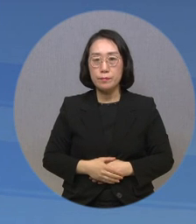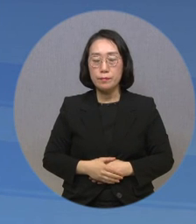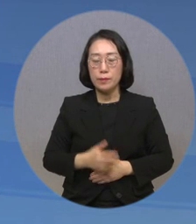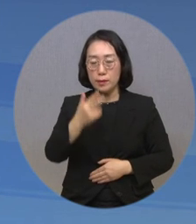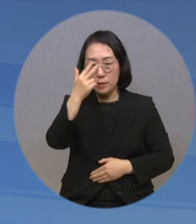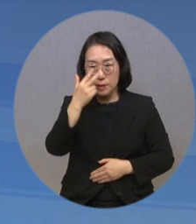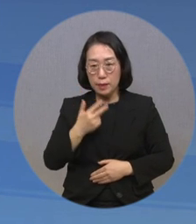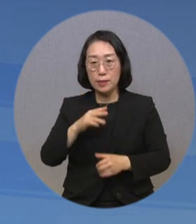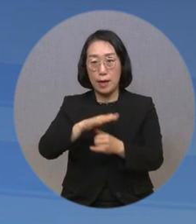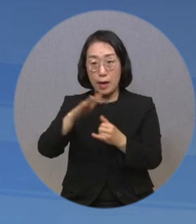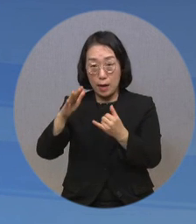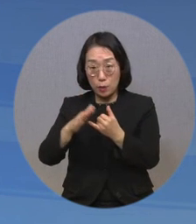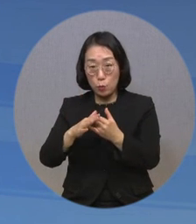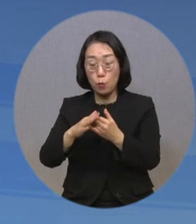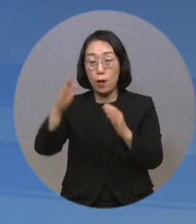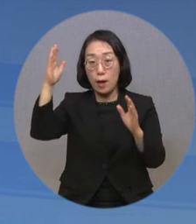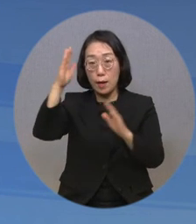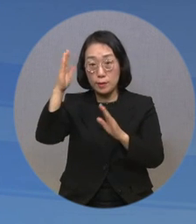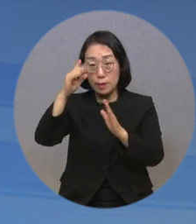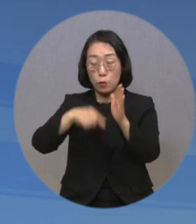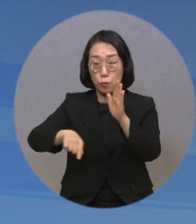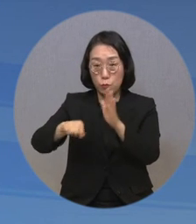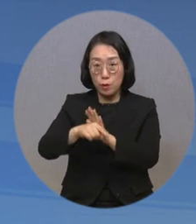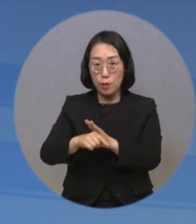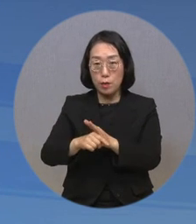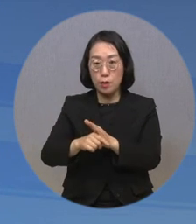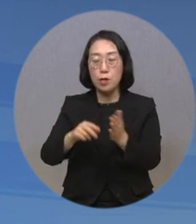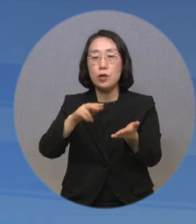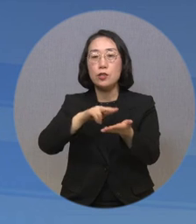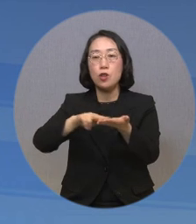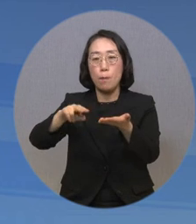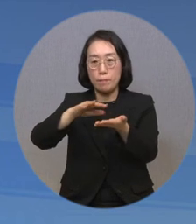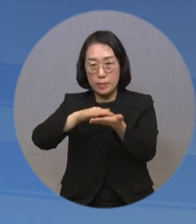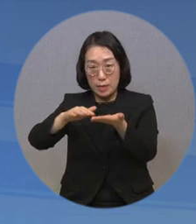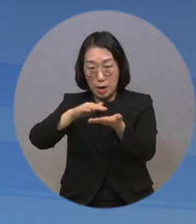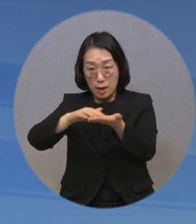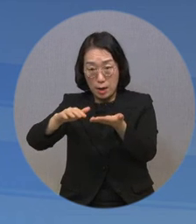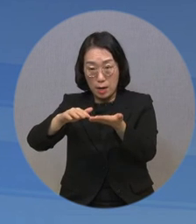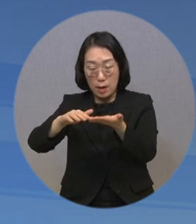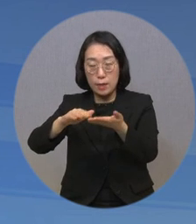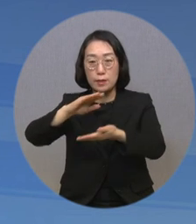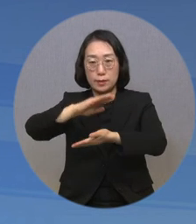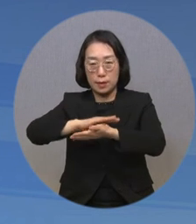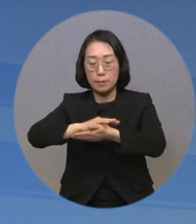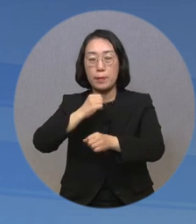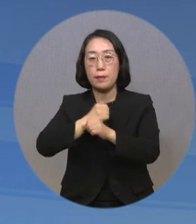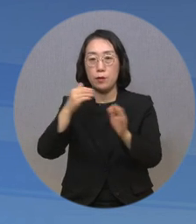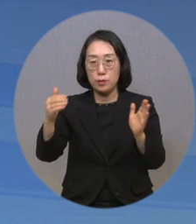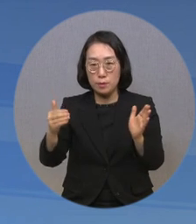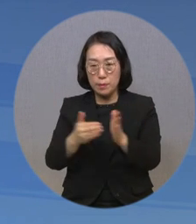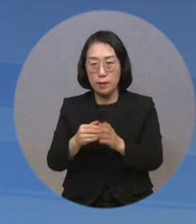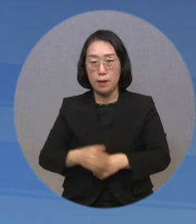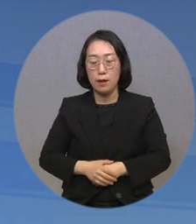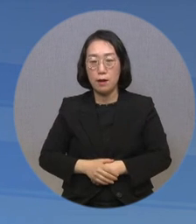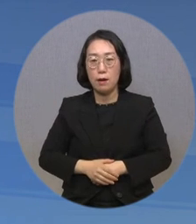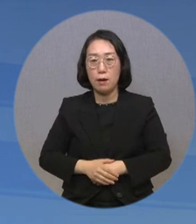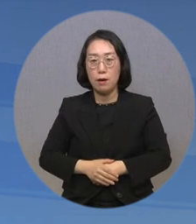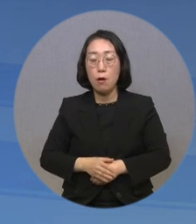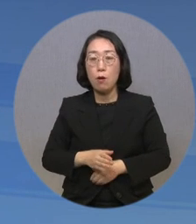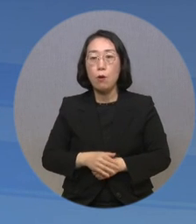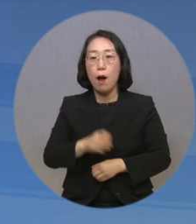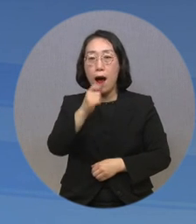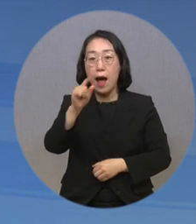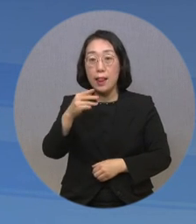시각장애 아동과 초등생을 위한 과학 점자 촉각 도서가 발간됐습니다. 지난 16일